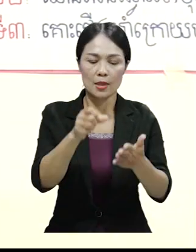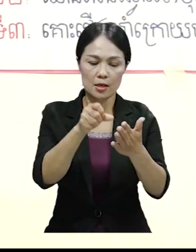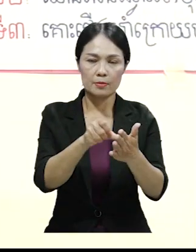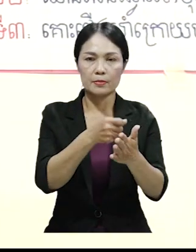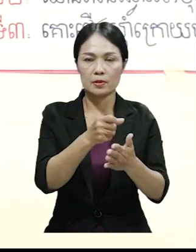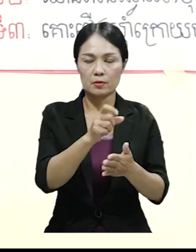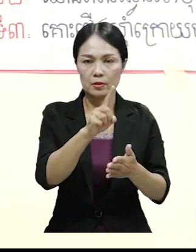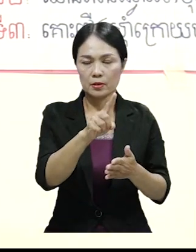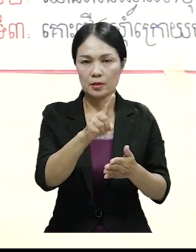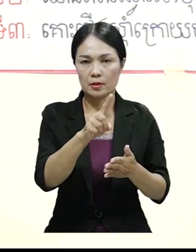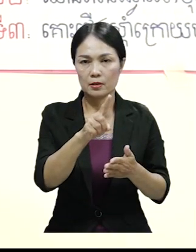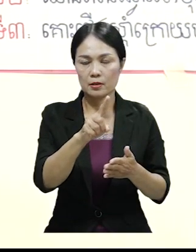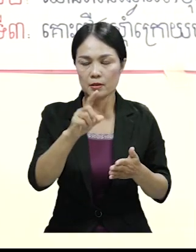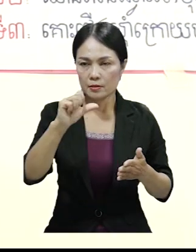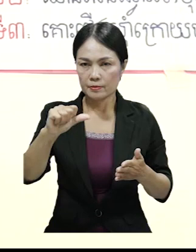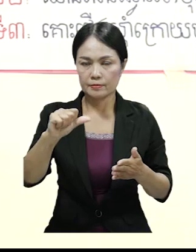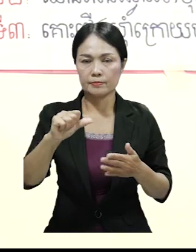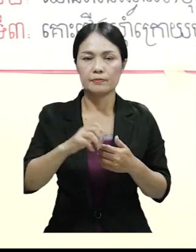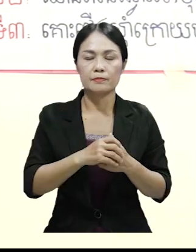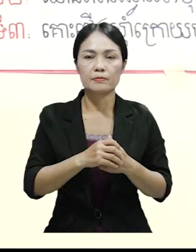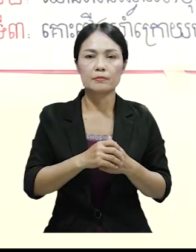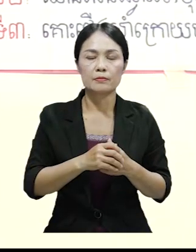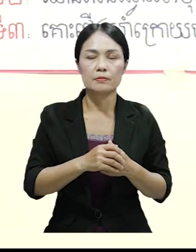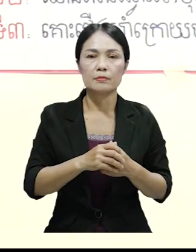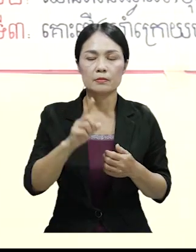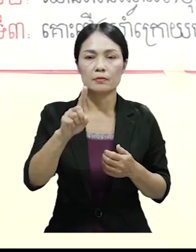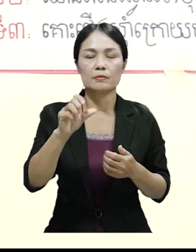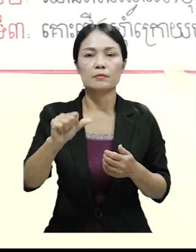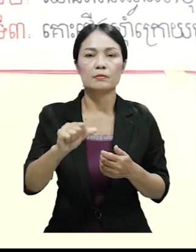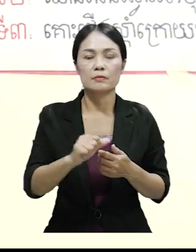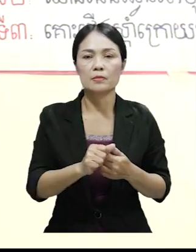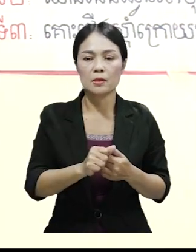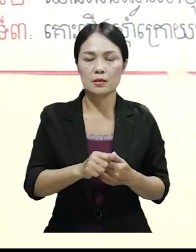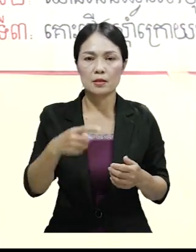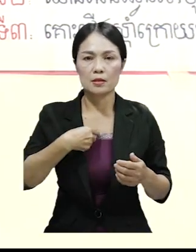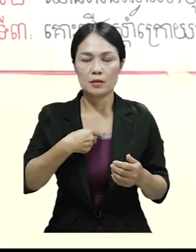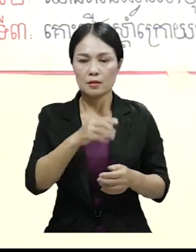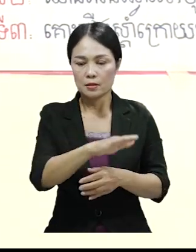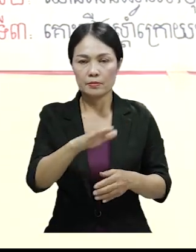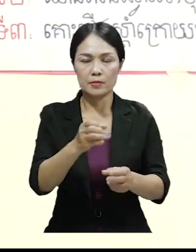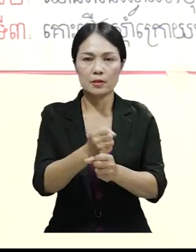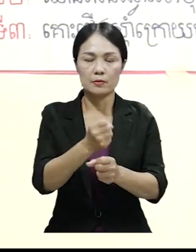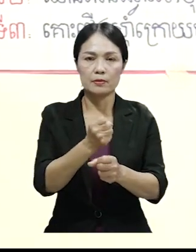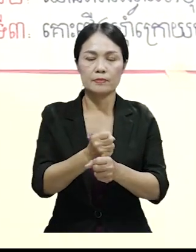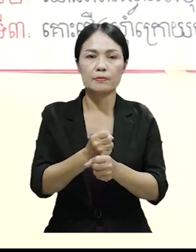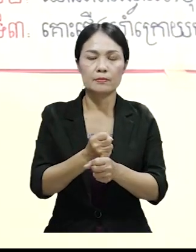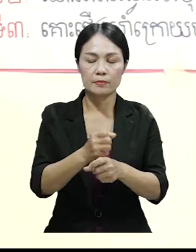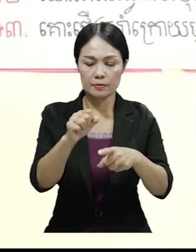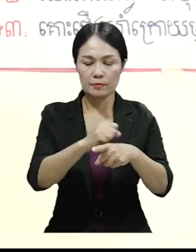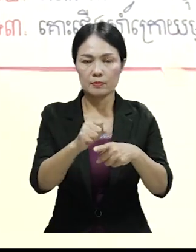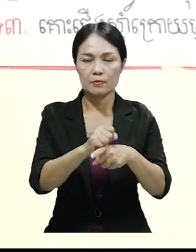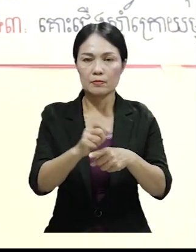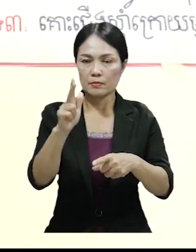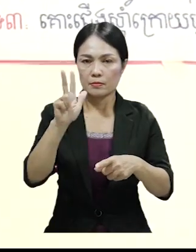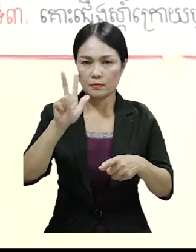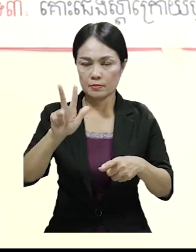ព័រទី100កូនណាទំព័រទី100លោកគ្រូចង់ឲ្យកូនធ្វើនេះលំហាត់